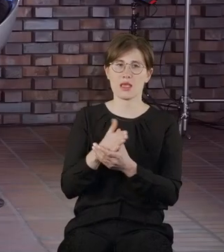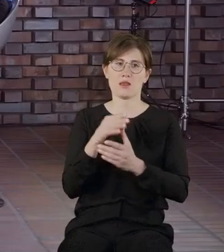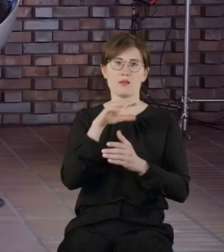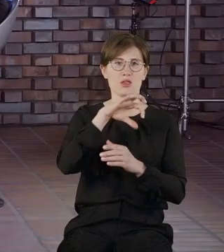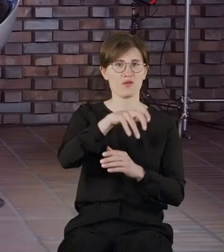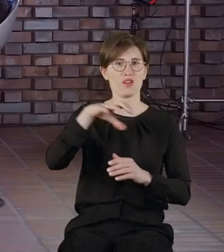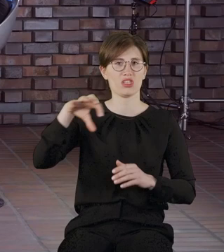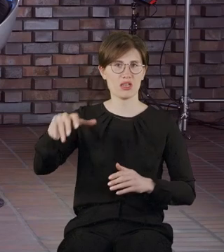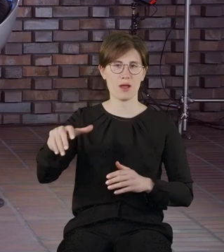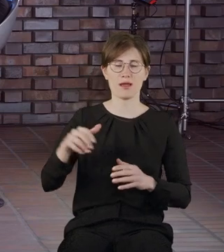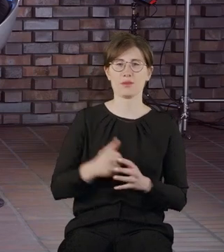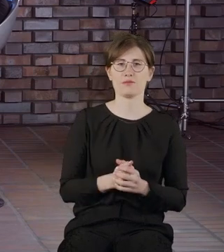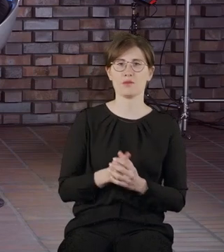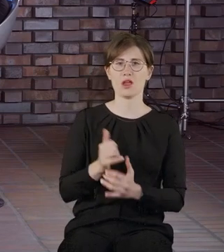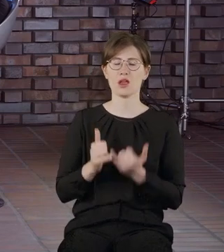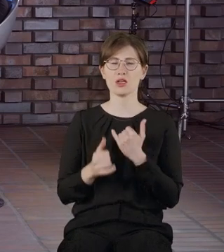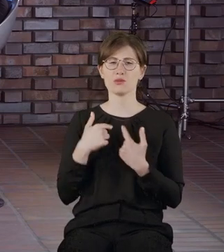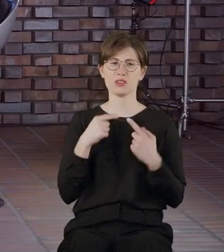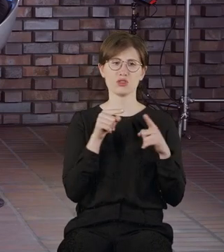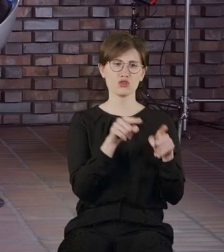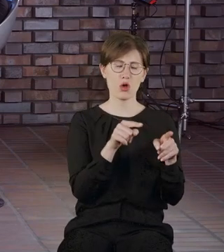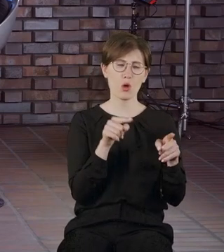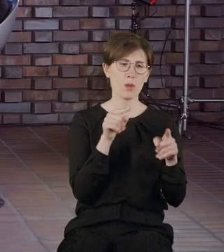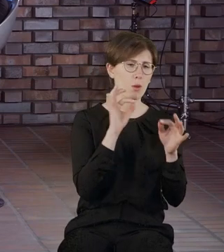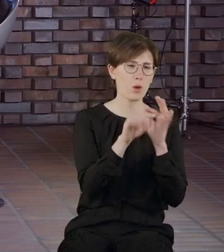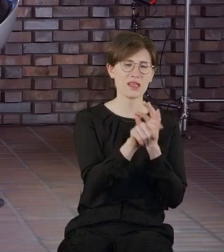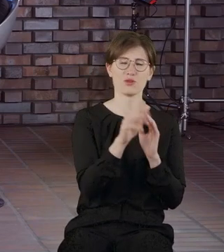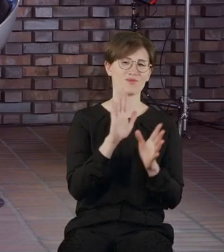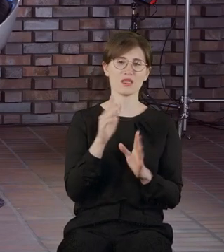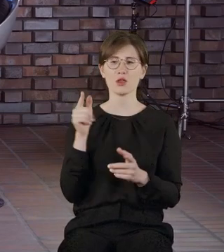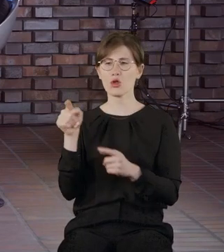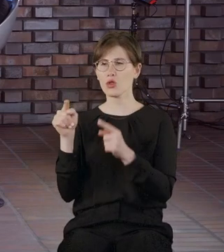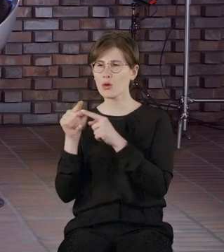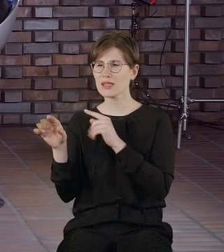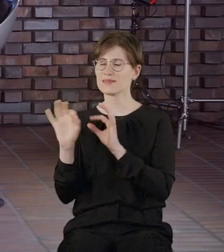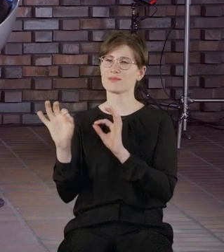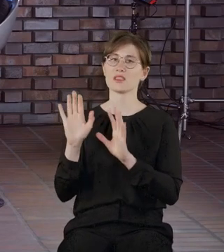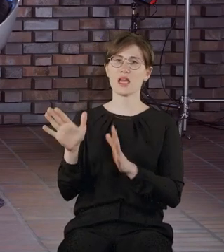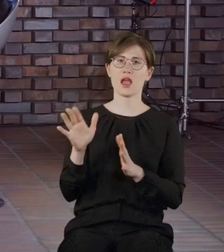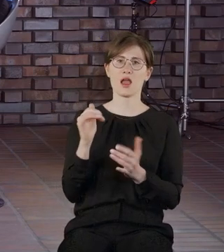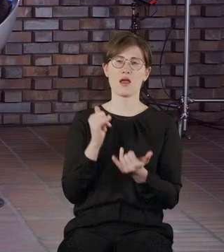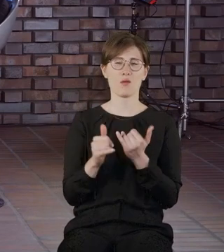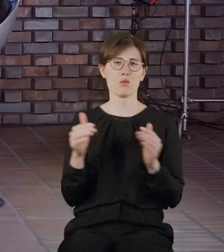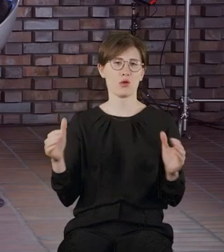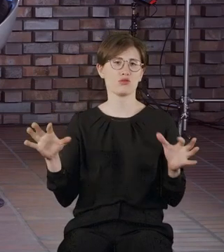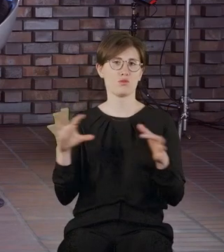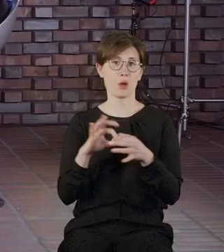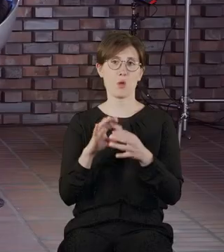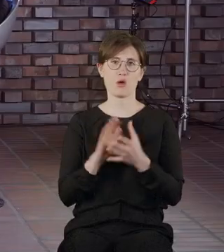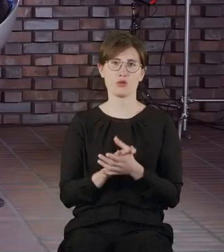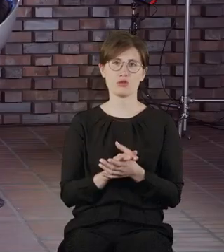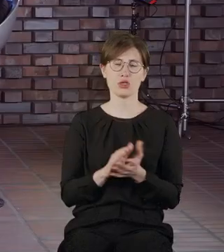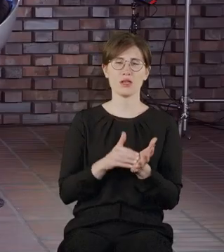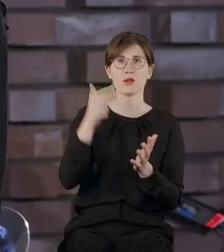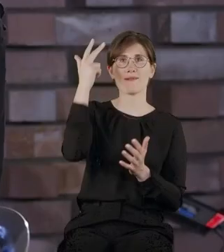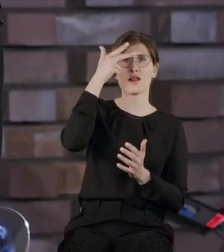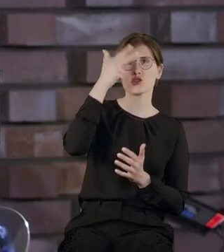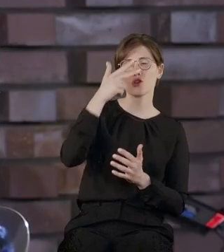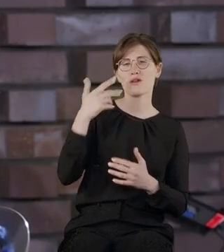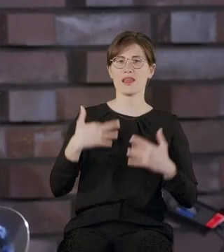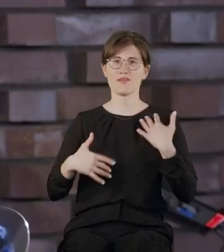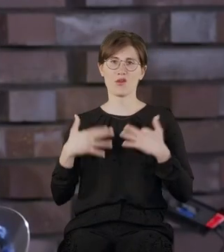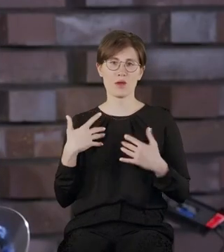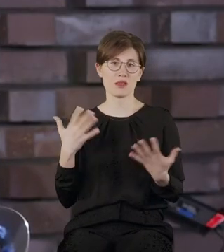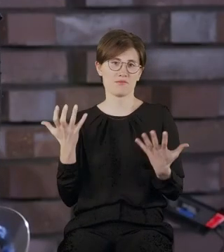zainteresowania wykraczają poza zakres danego kierunku, wybierz ISM. Jeżeli interesujesz się informatyką, ale równocześnie masz duszę filozofa,